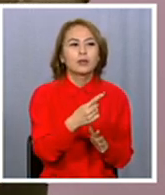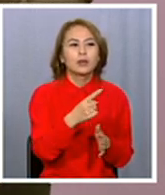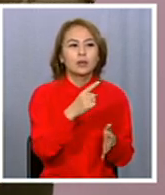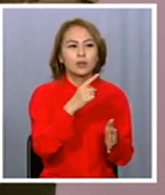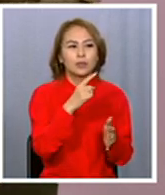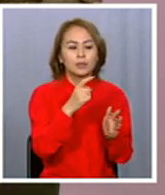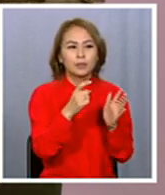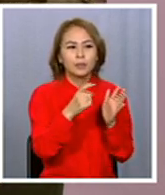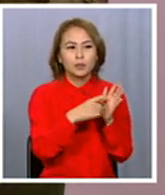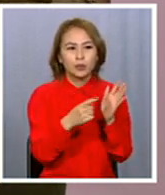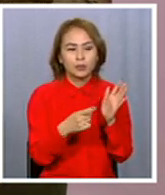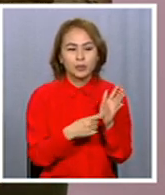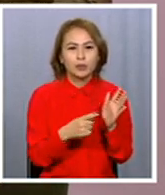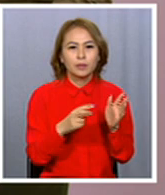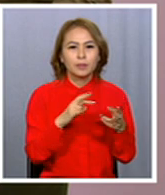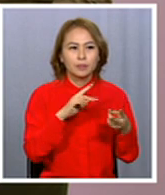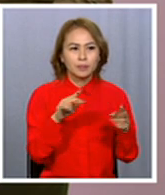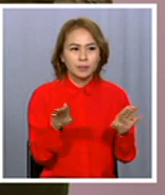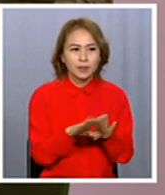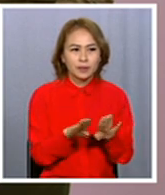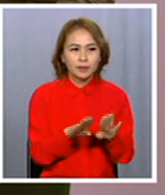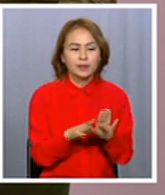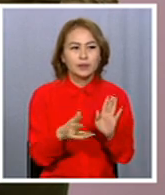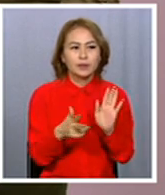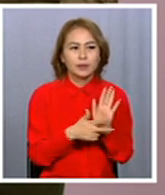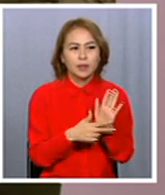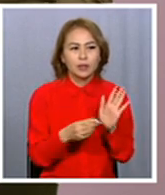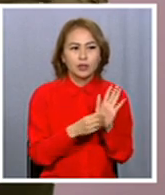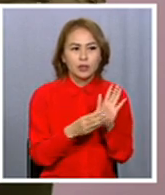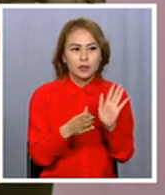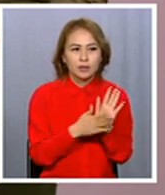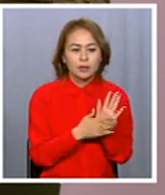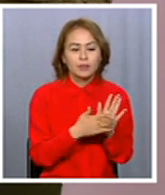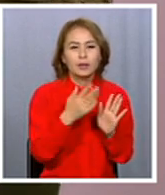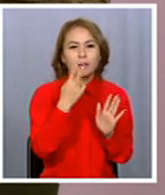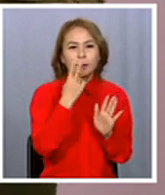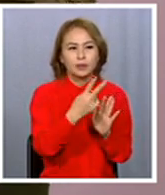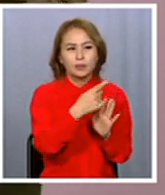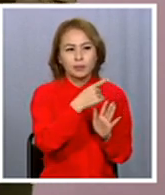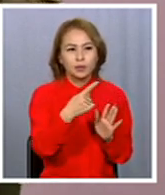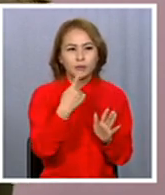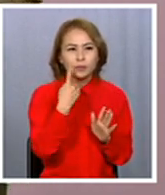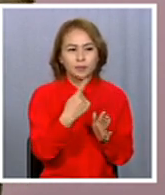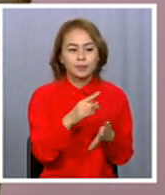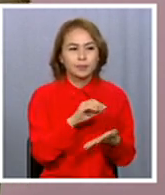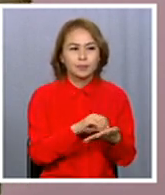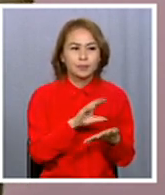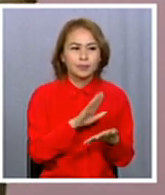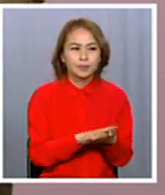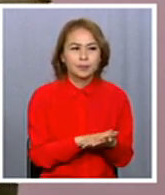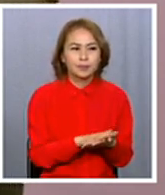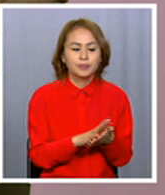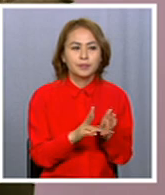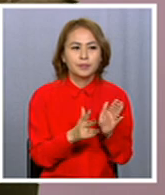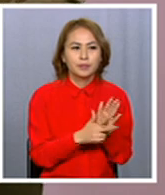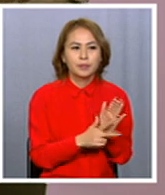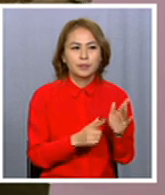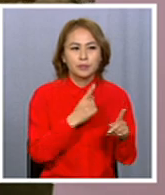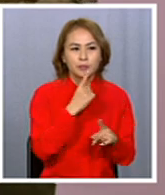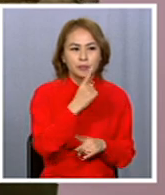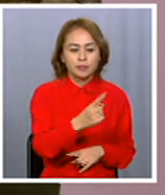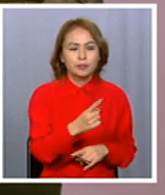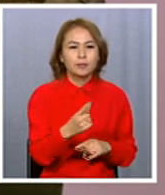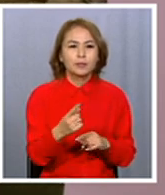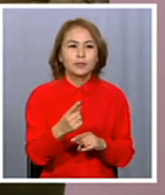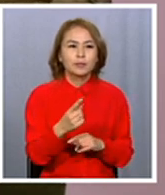Бөлімдері 1-дей. 8-ді бөліміне жазамыз. 2 мен 1-дің айырмасын анықтап аламыз. Жауабы 8-ден